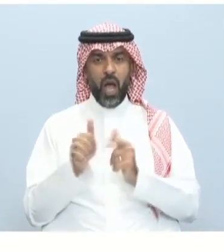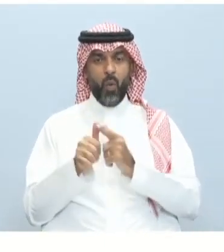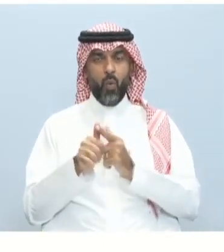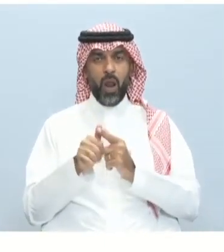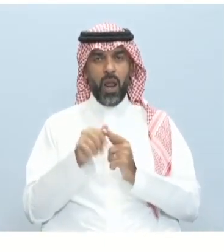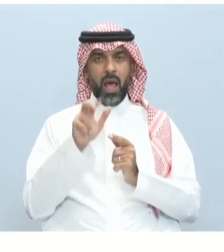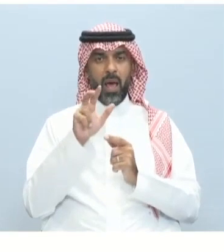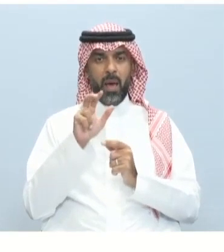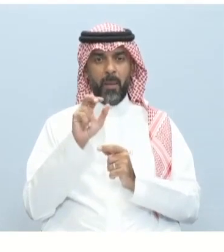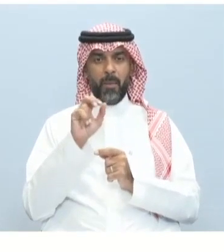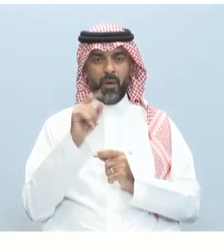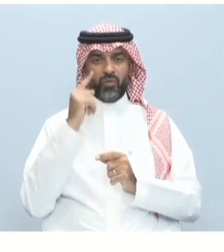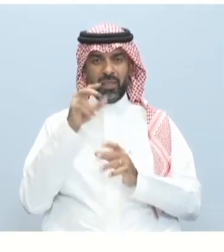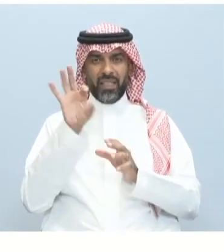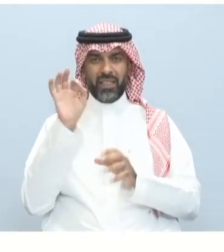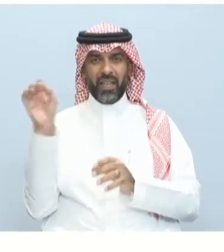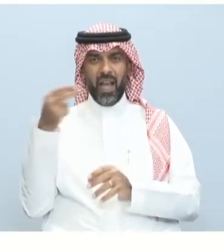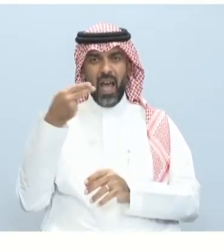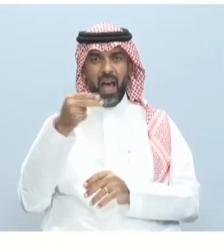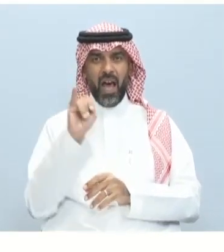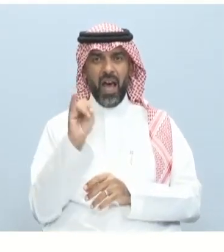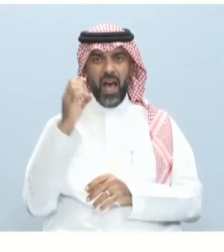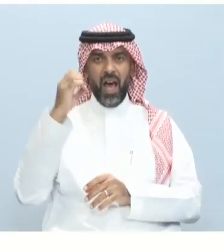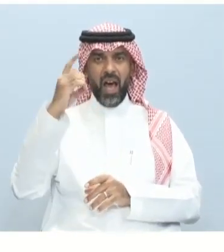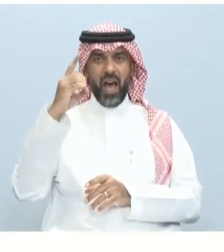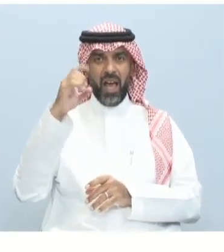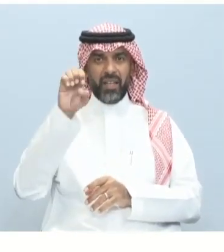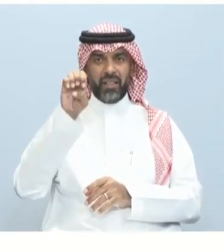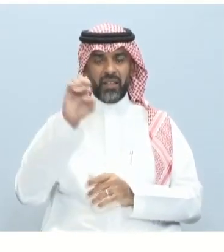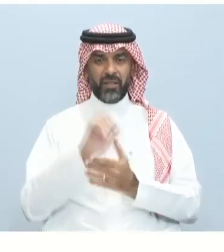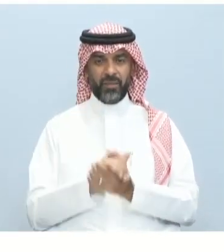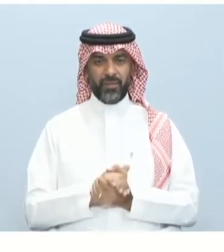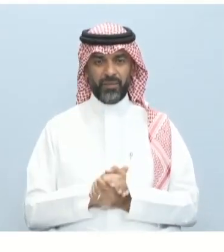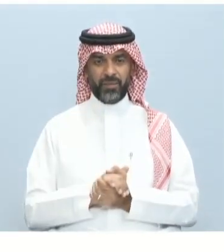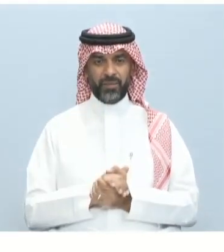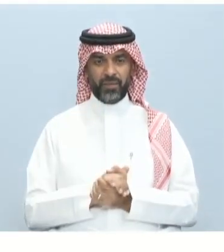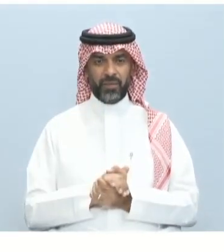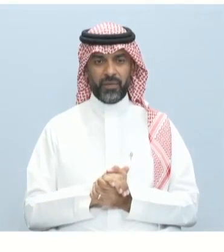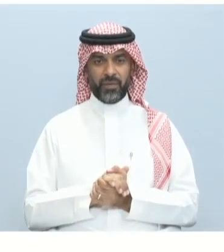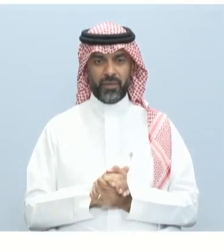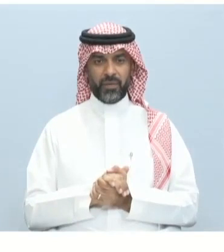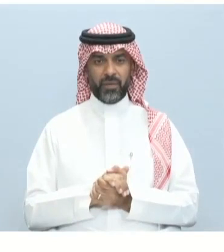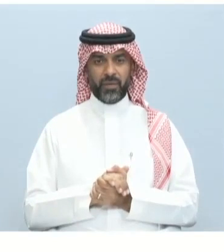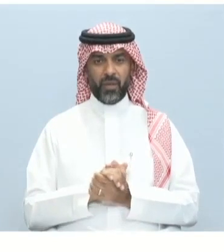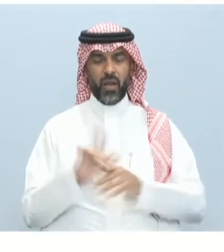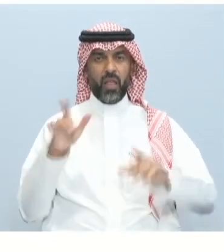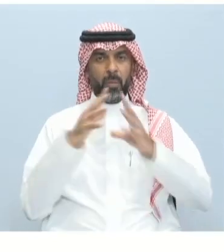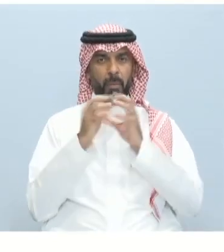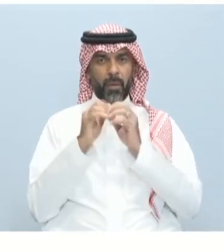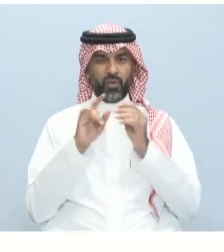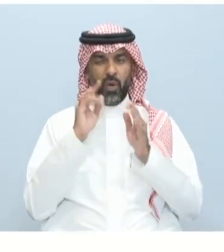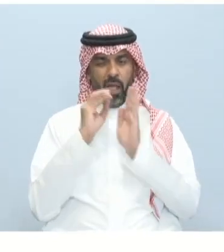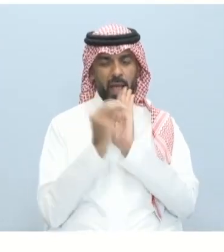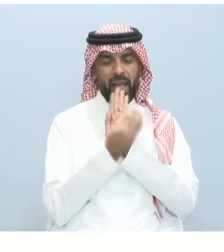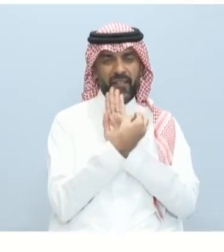المظاهر هايد وشو. هايد المقصود بها إظهار الكائن، وعفواً هايد إخفاء